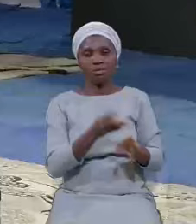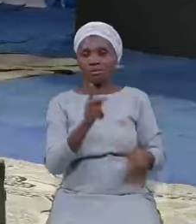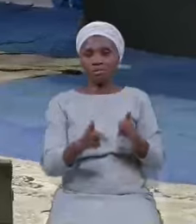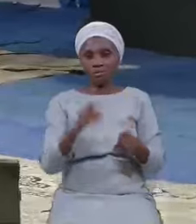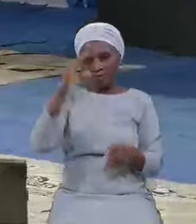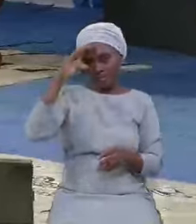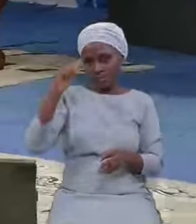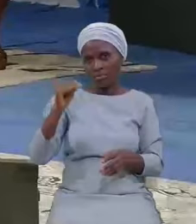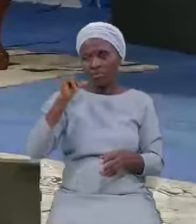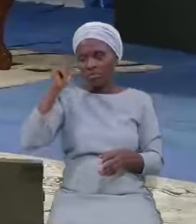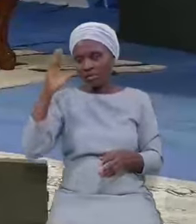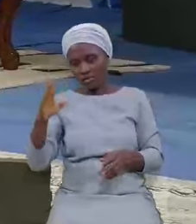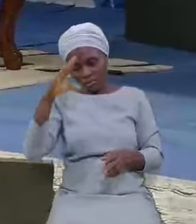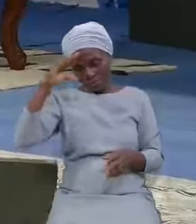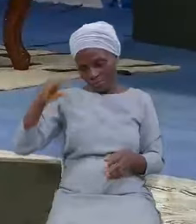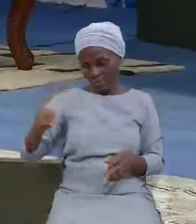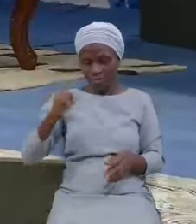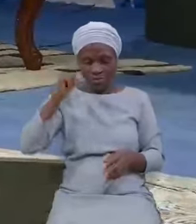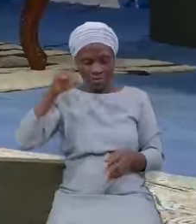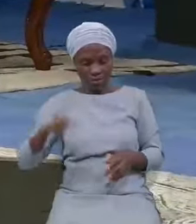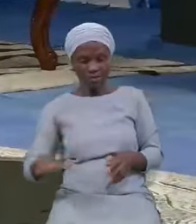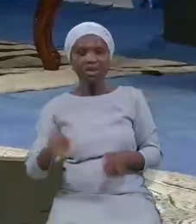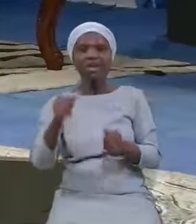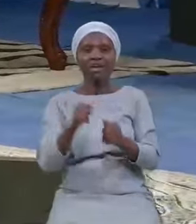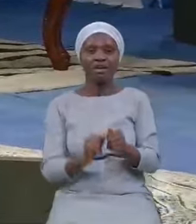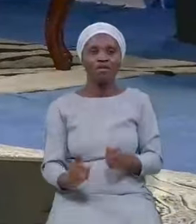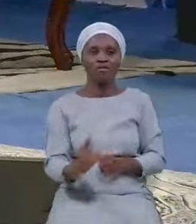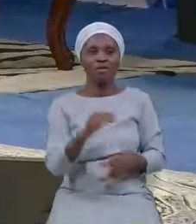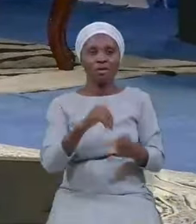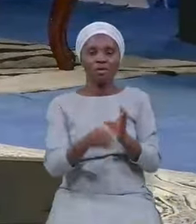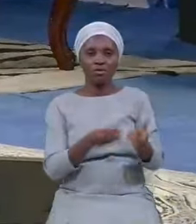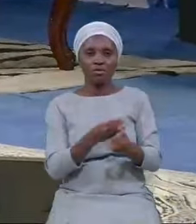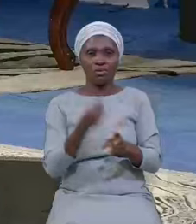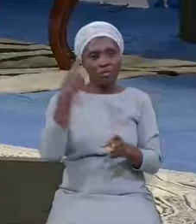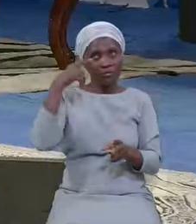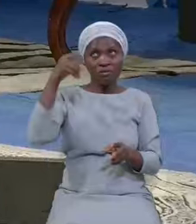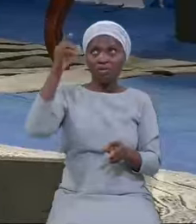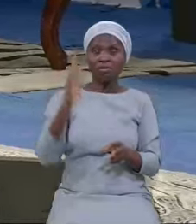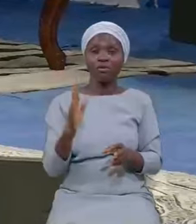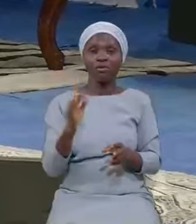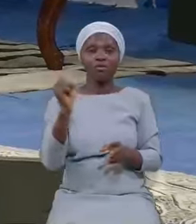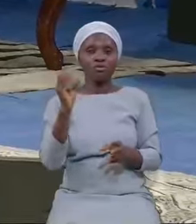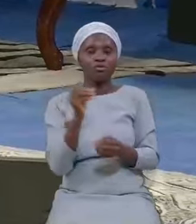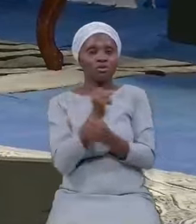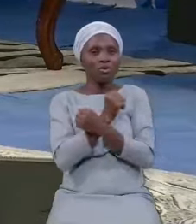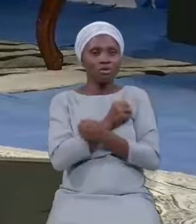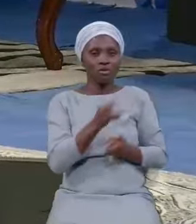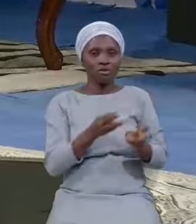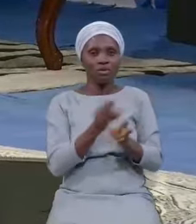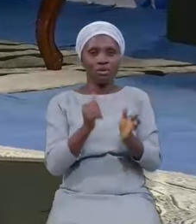le monde dans le monde. Car Dieu a tant aimé le monde qu'il a donné son Fils